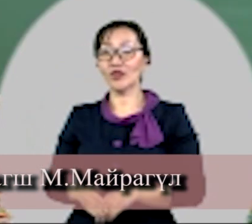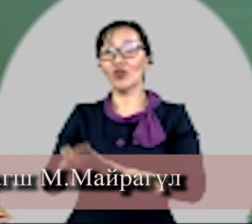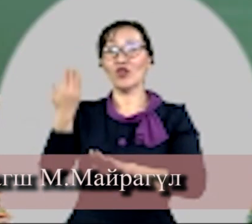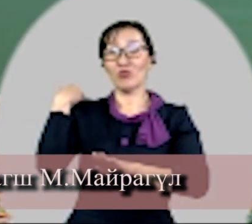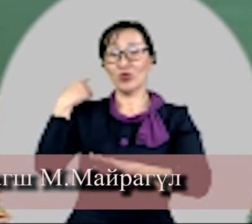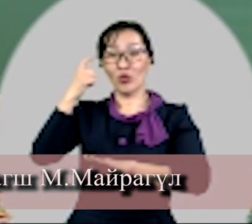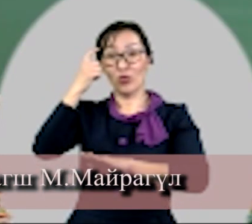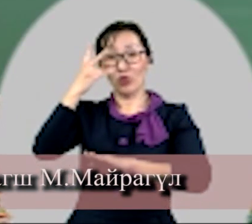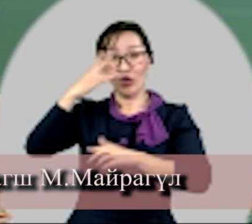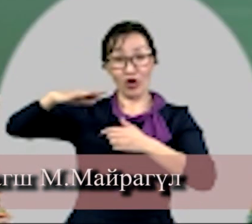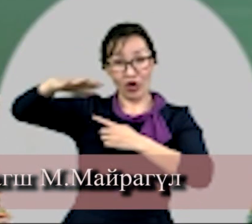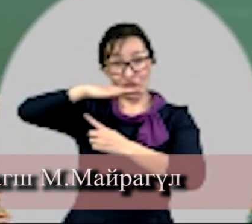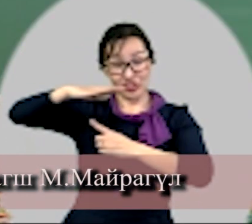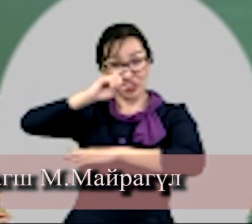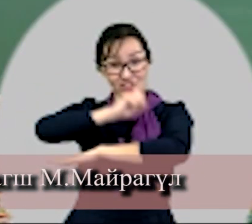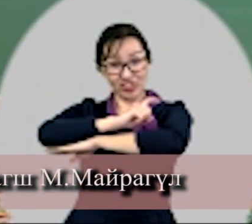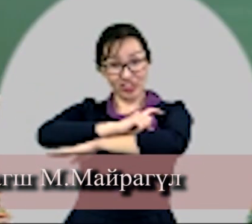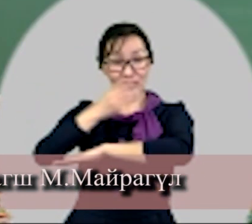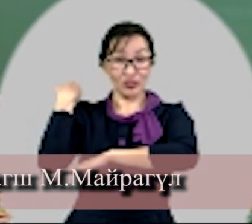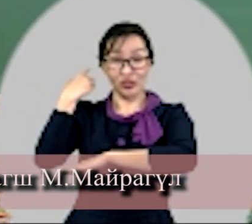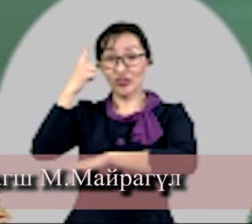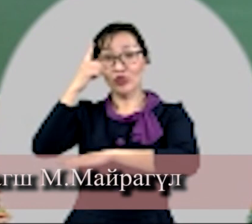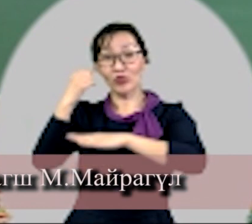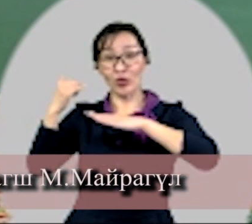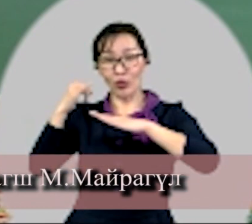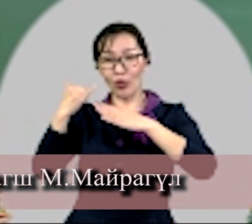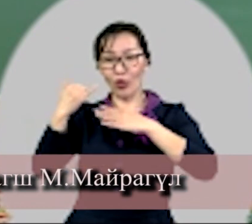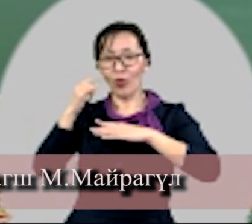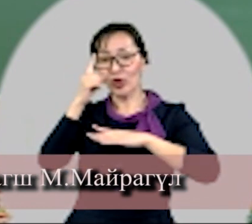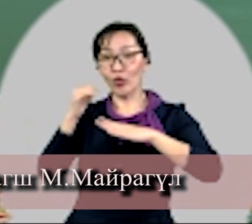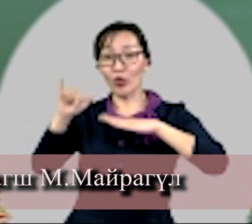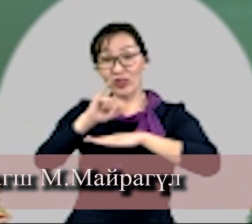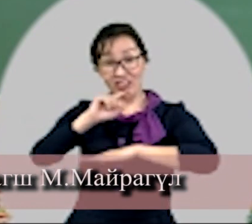бөлменің температурасын барлығымыз бірге термометрмен